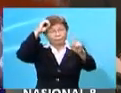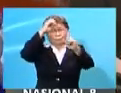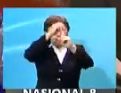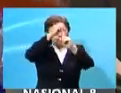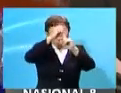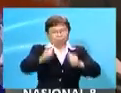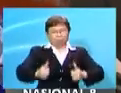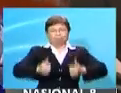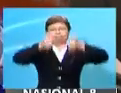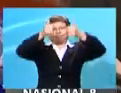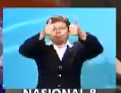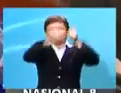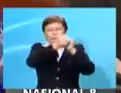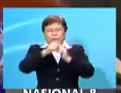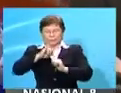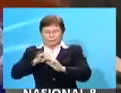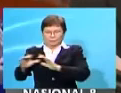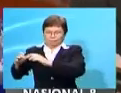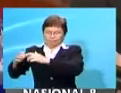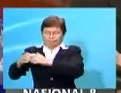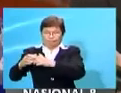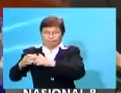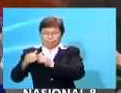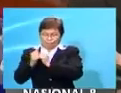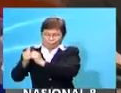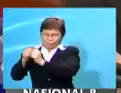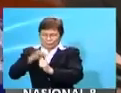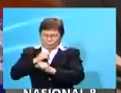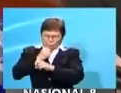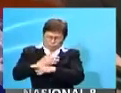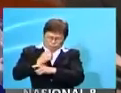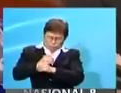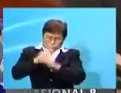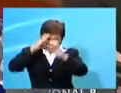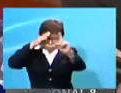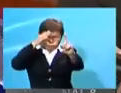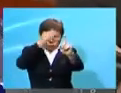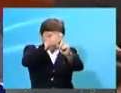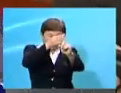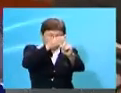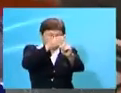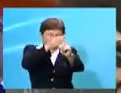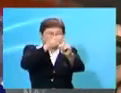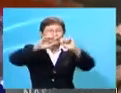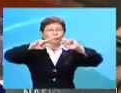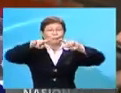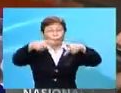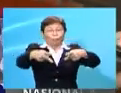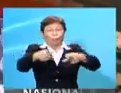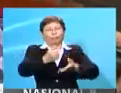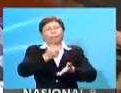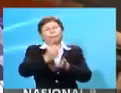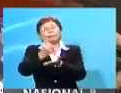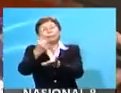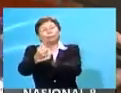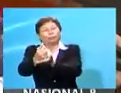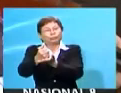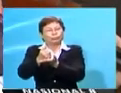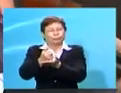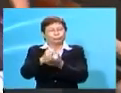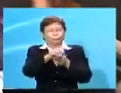pasuk saya untuk sama dengan le s sama memulihkan membantu